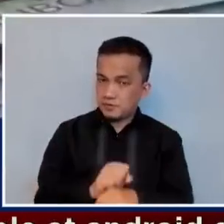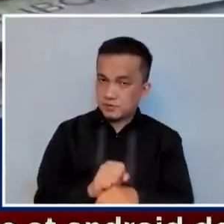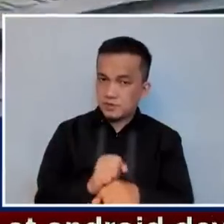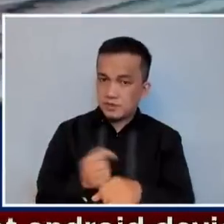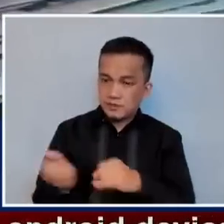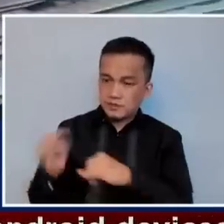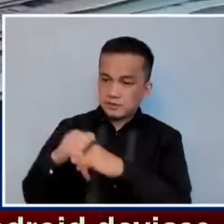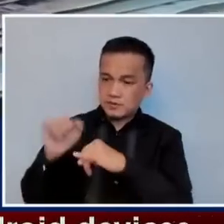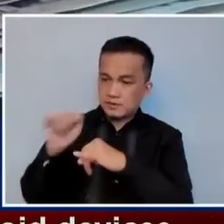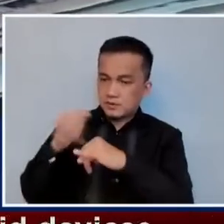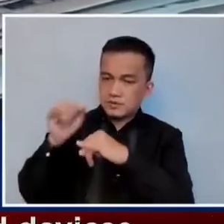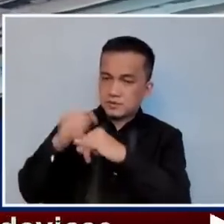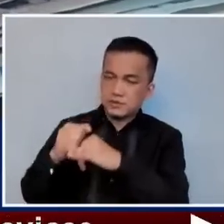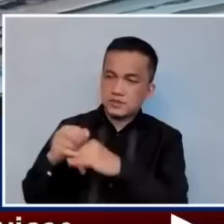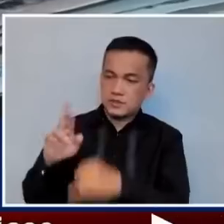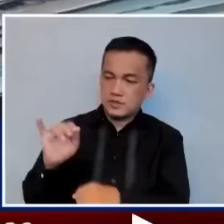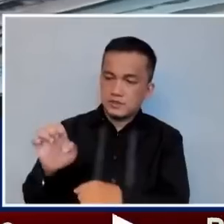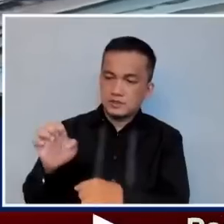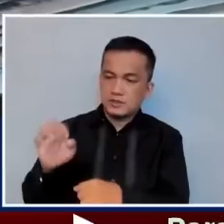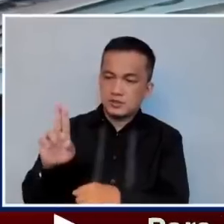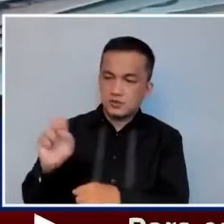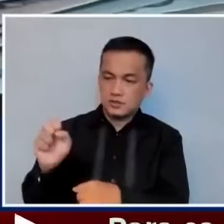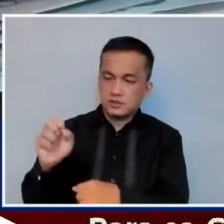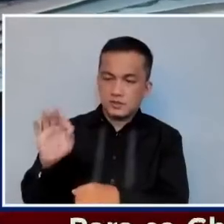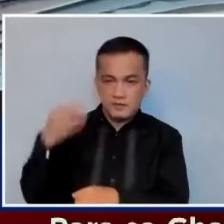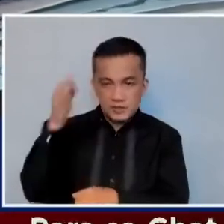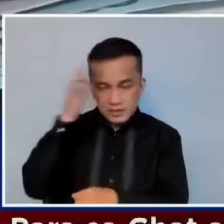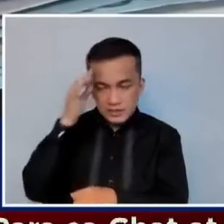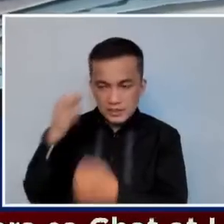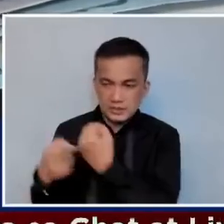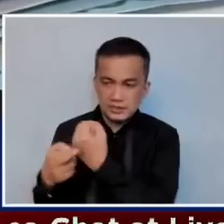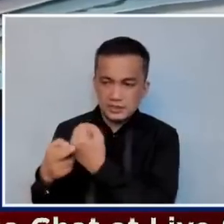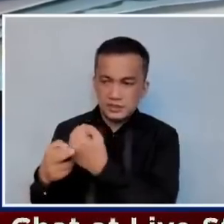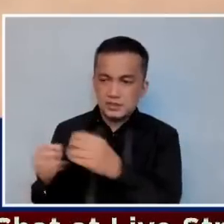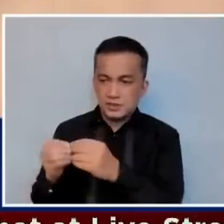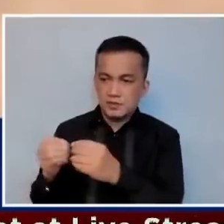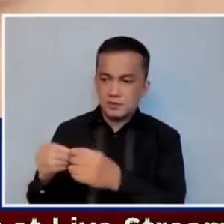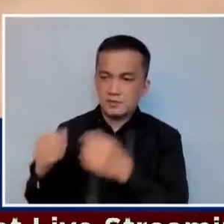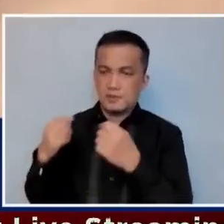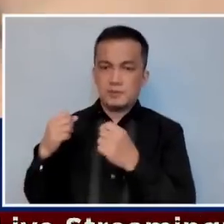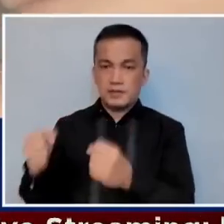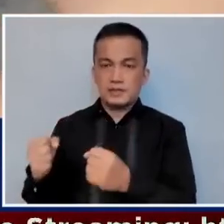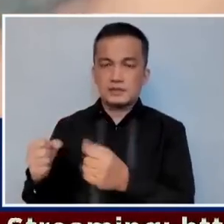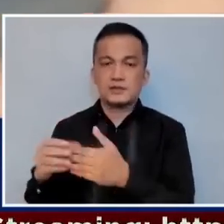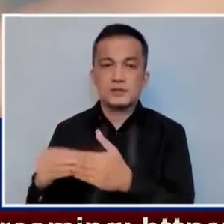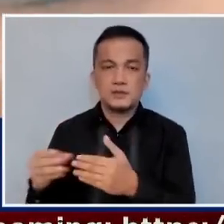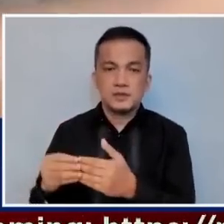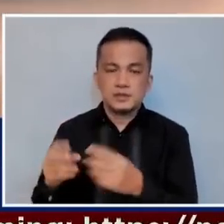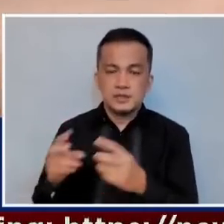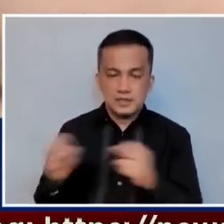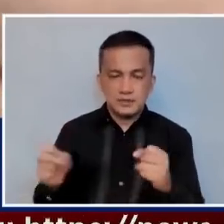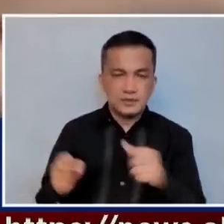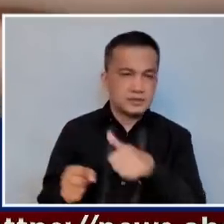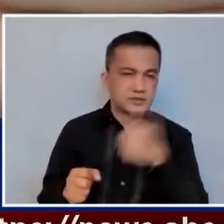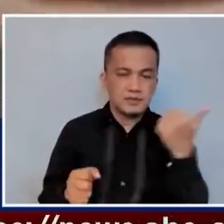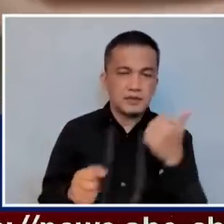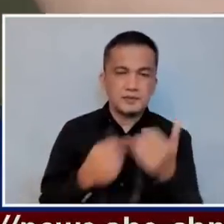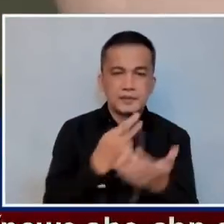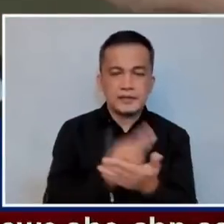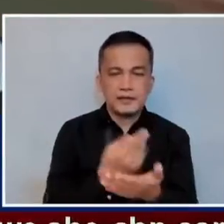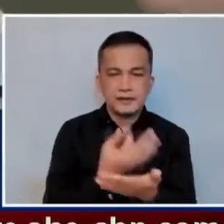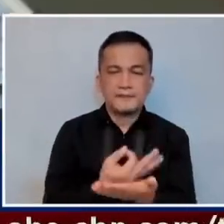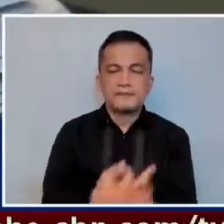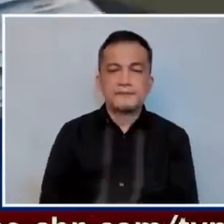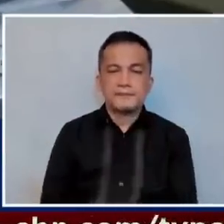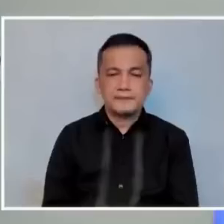ng US Federal Reserve na lalong magpapalakas sa halaga ng dolyar laban sa ibang currencies.